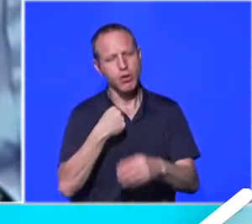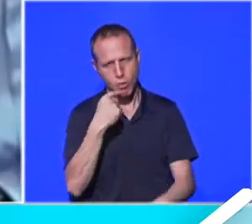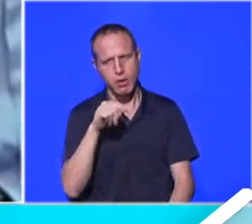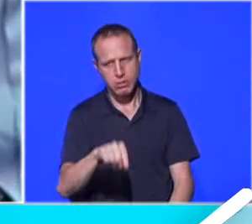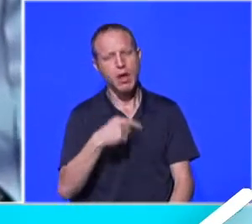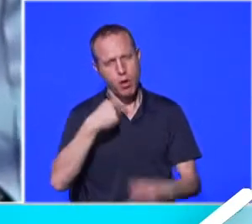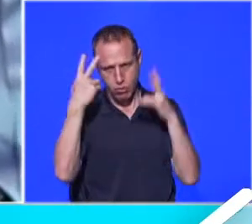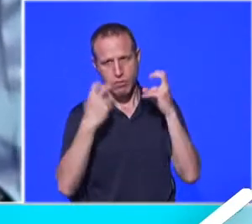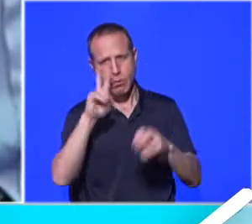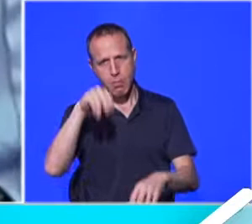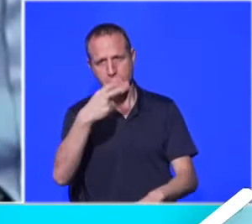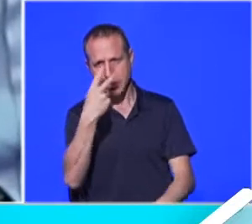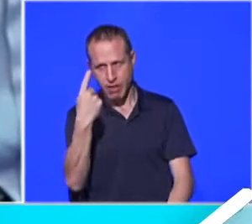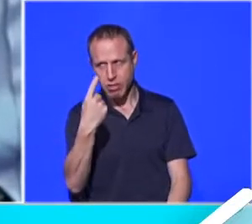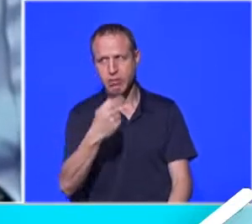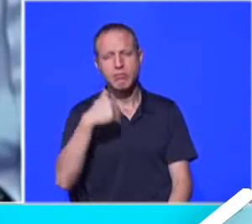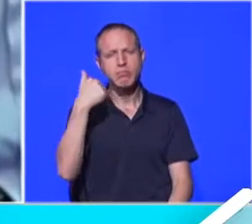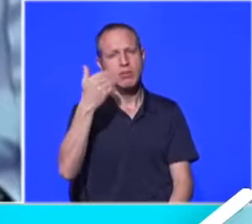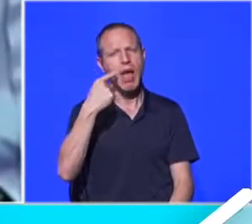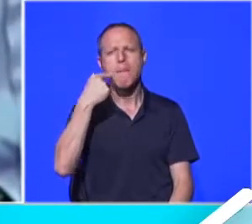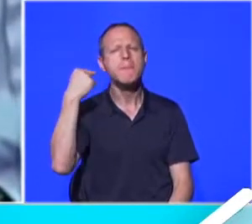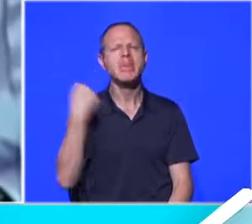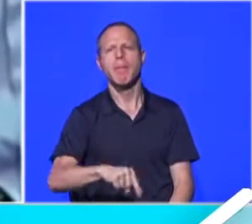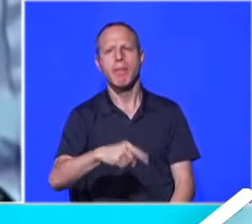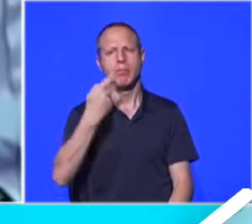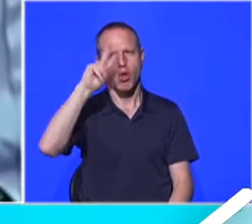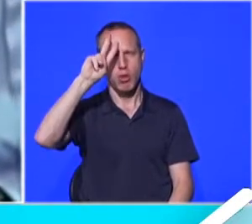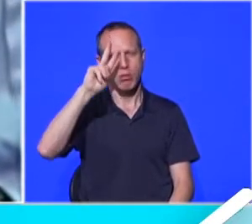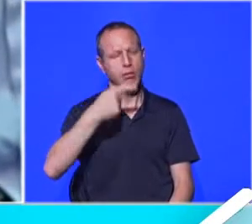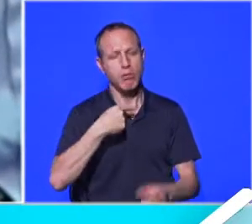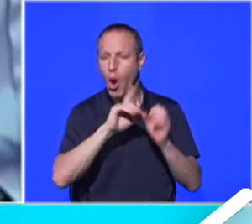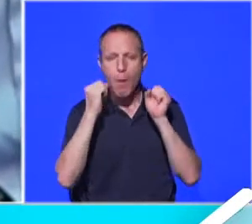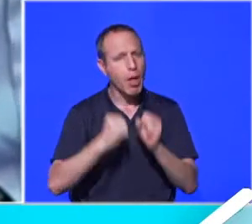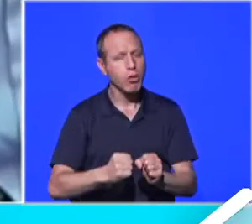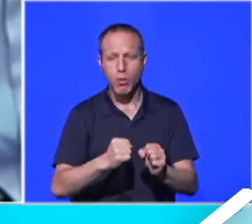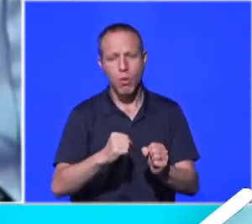צפויים ש-2021 תהיה מדממת ביותר, אני לא בטוח לגבי